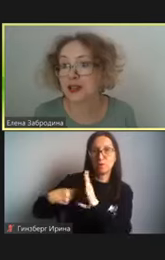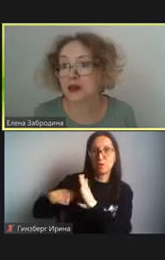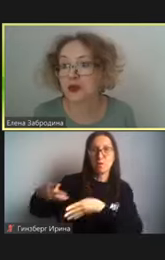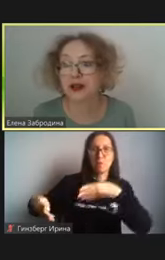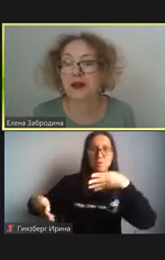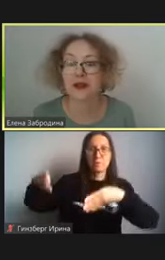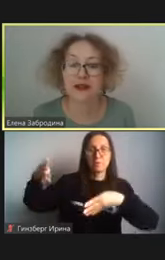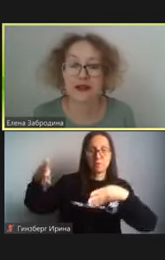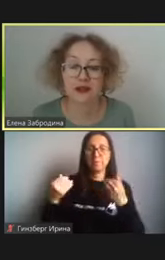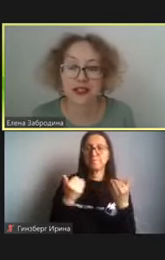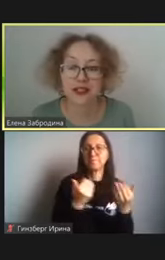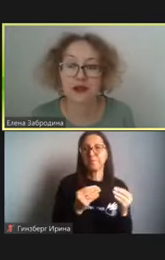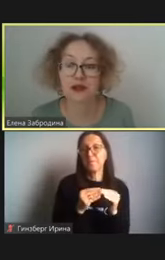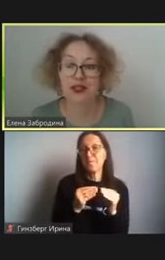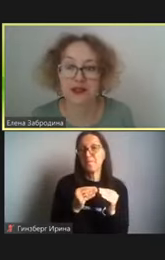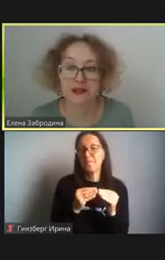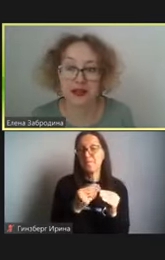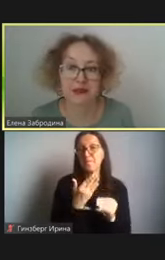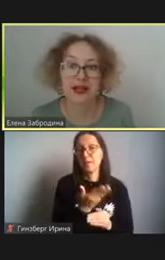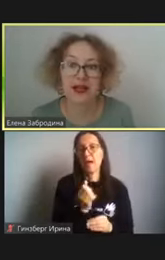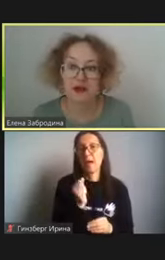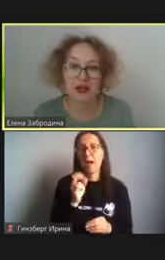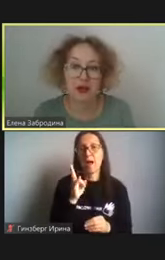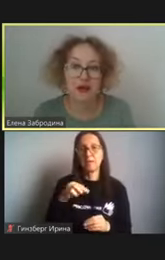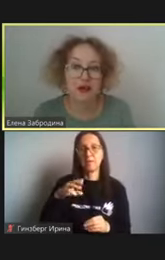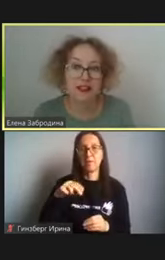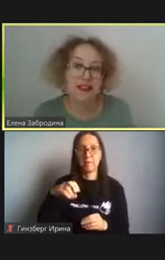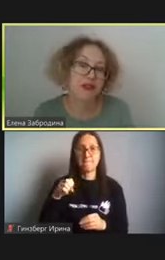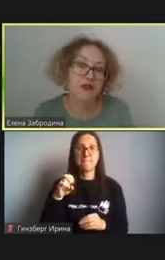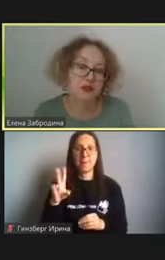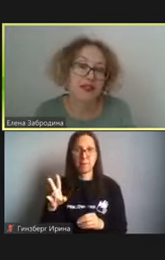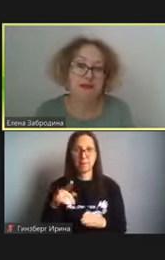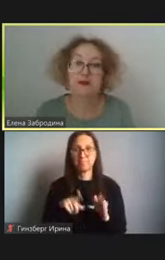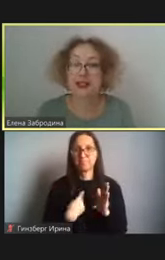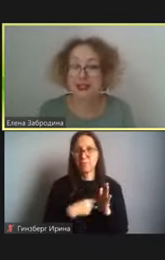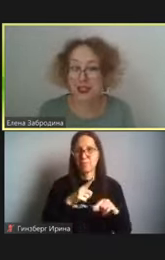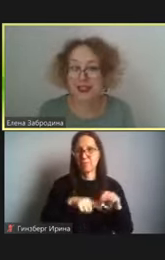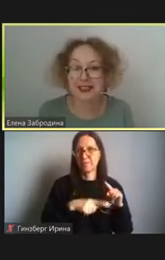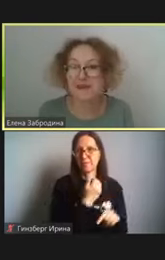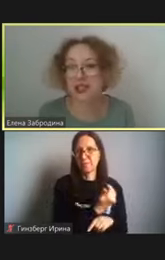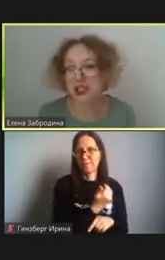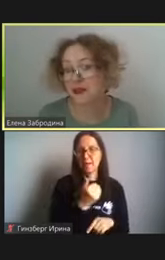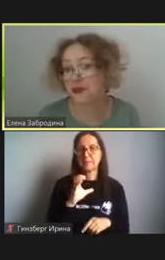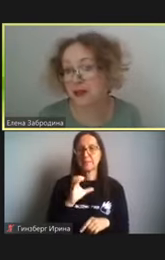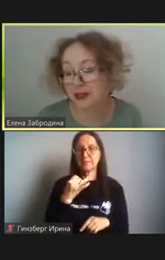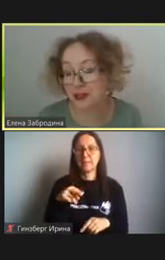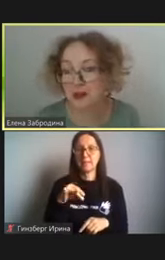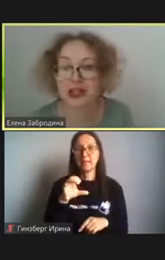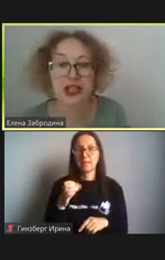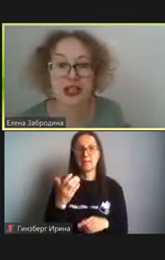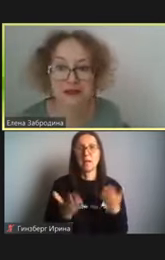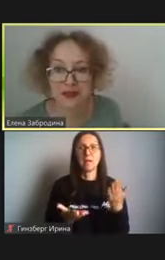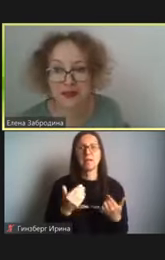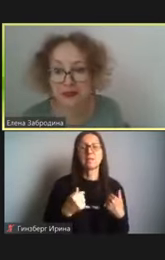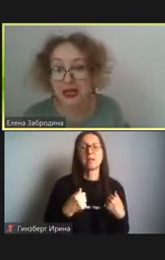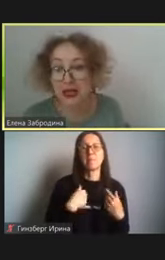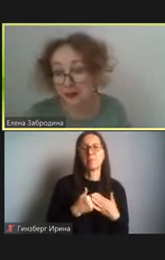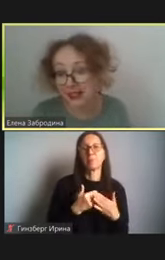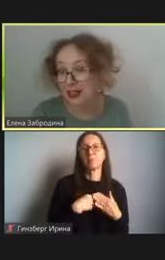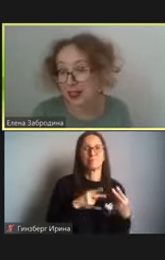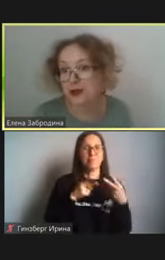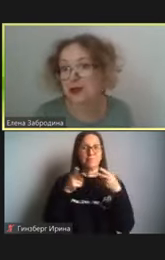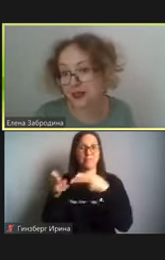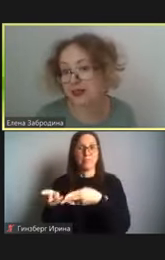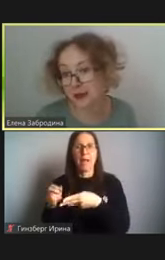площадь родного в Снейдерс-Антверпена. Вот как он выглядит. Ну, в принципе, мы сейчас, когда приезжаем в Бельгию, приезжаем в Антверпен,